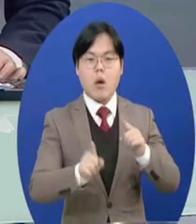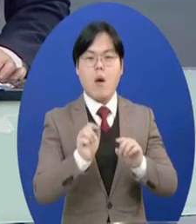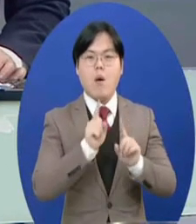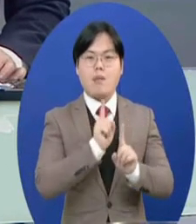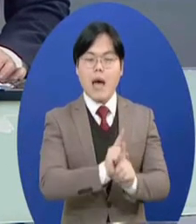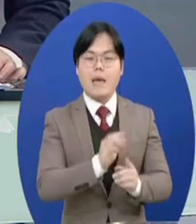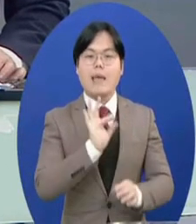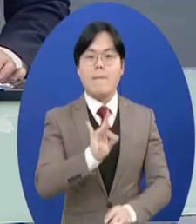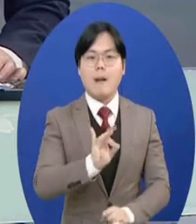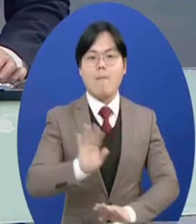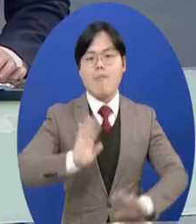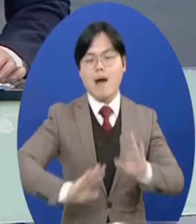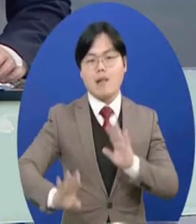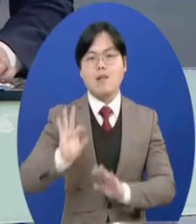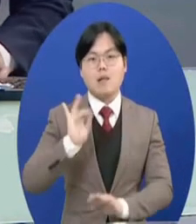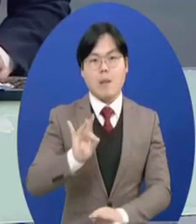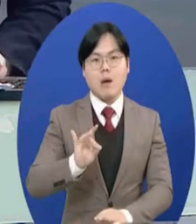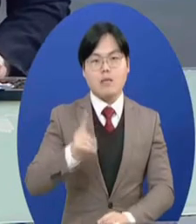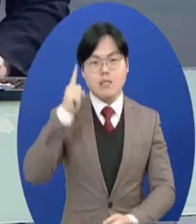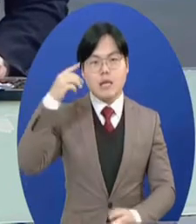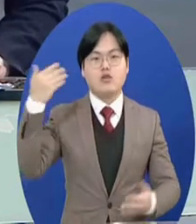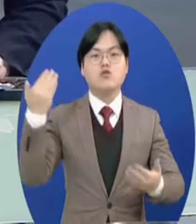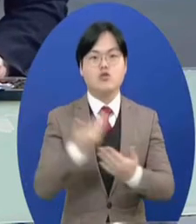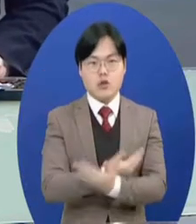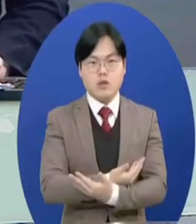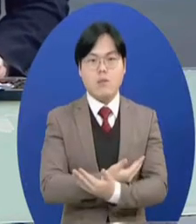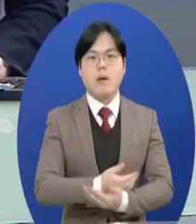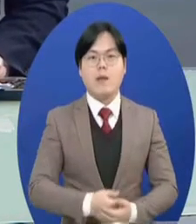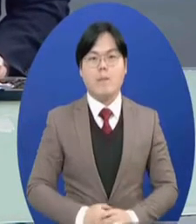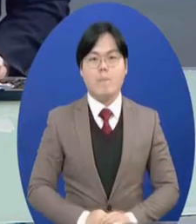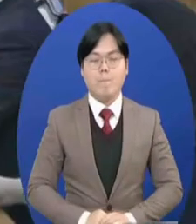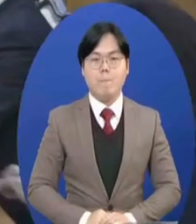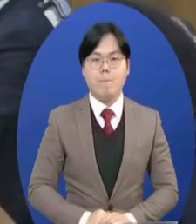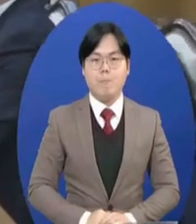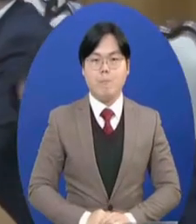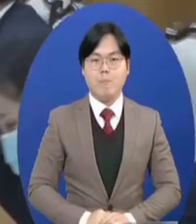байгаа арга хэмжээний талаар санал солилцсон байна.